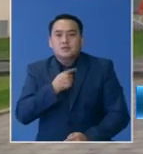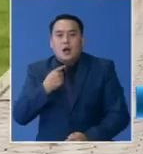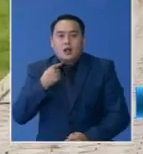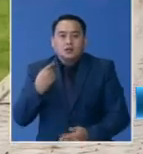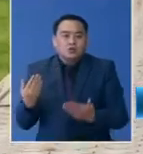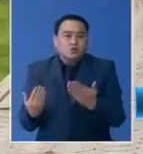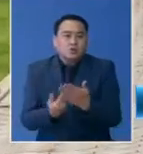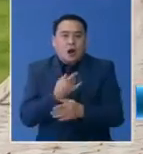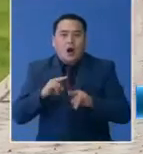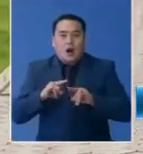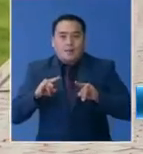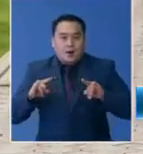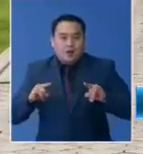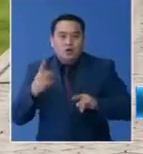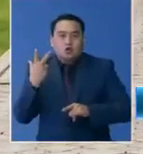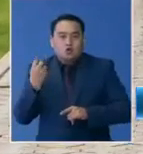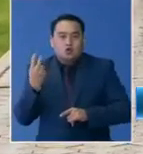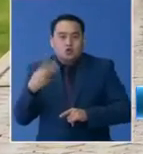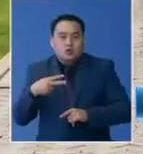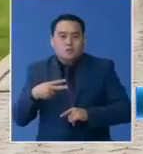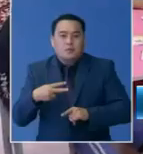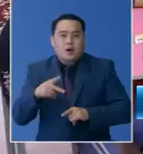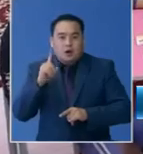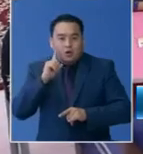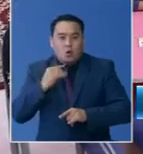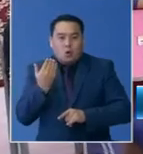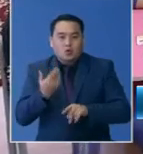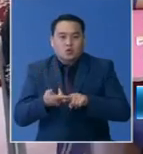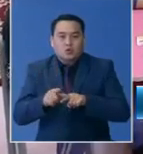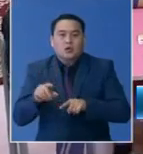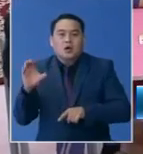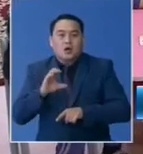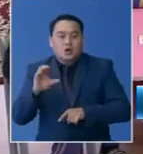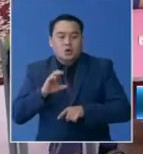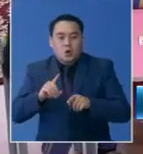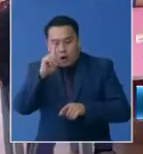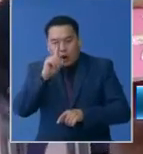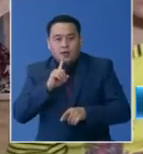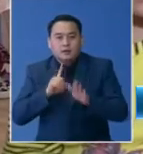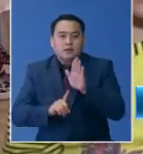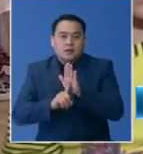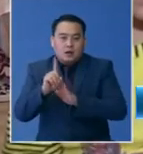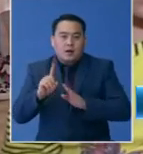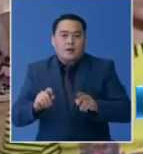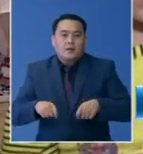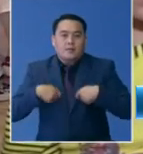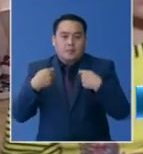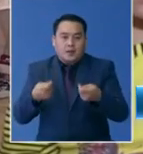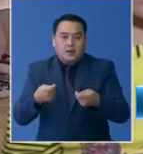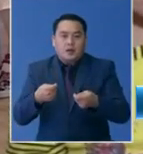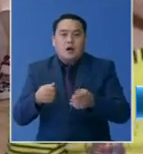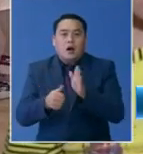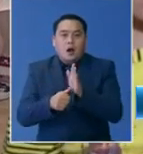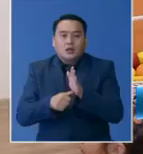жаңа балабақша. 320 бүлдіршінге лайықталған. Осы жылдың 40 айындағына пайдалануға берілді. Нысан қаланың 6-шы